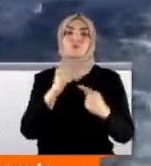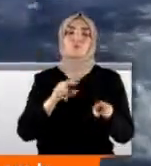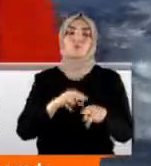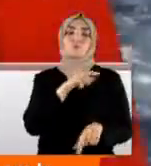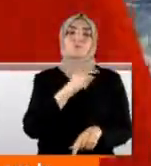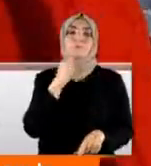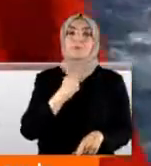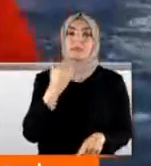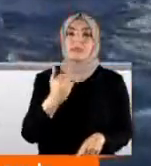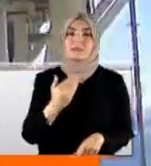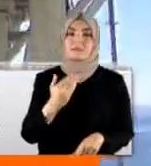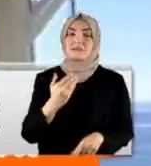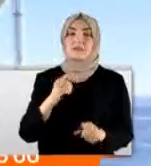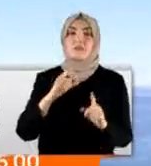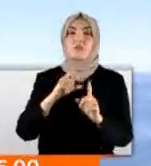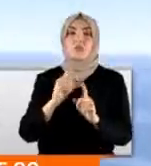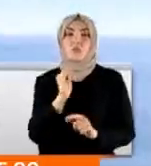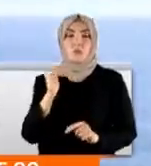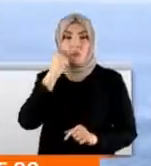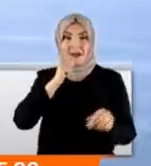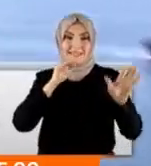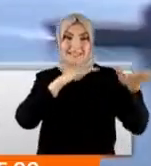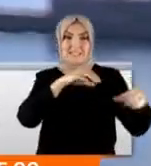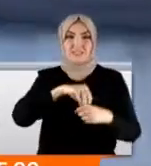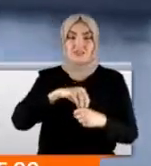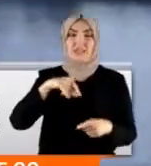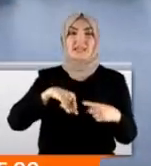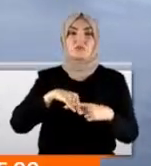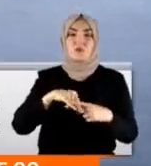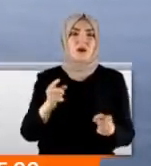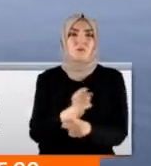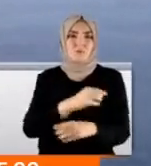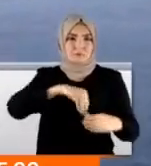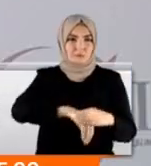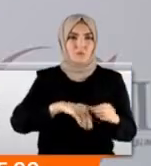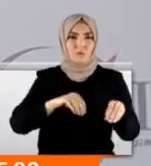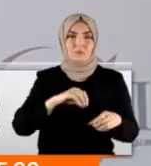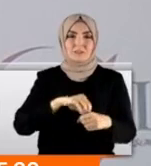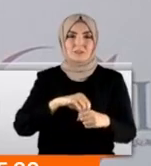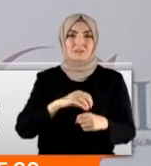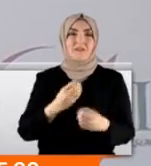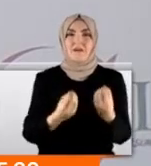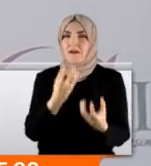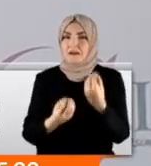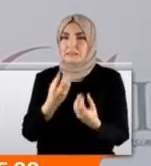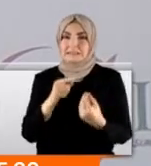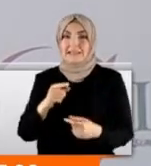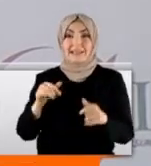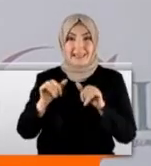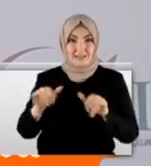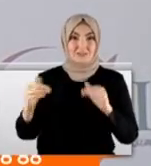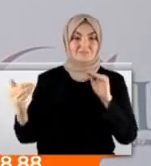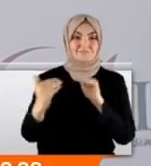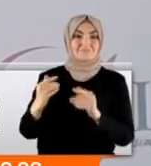Akdeniz'deki hidrokarbon kaynaklarının eşit paylaşımı konusunda da aynı tavrı sergilediğine dikkat çekti. Bugün Kıbrıs'ta İki